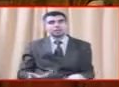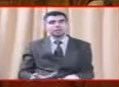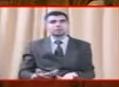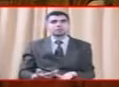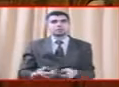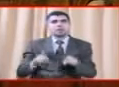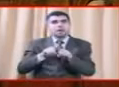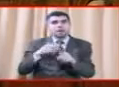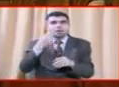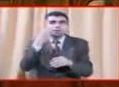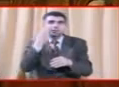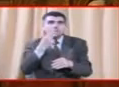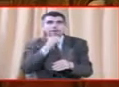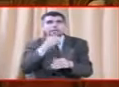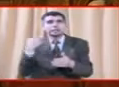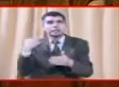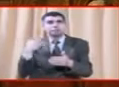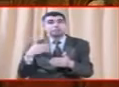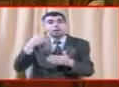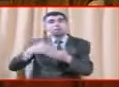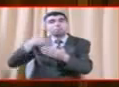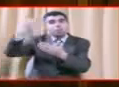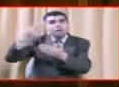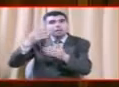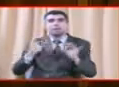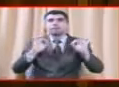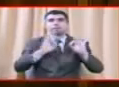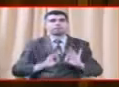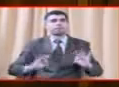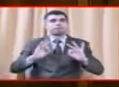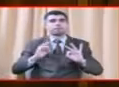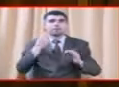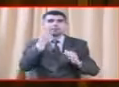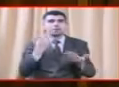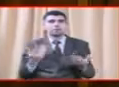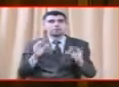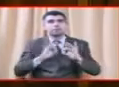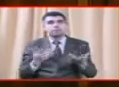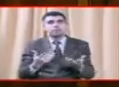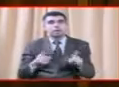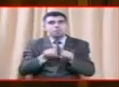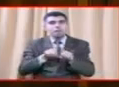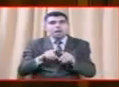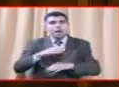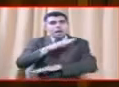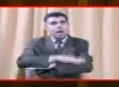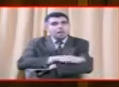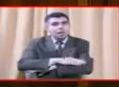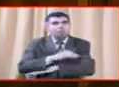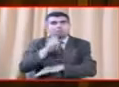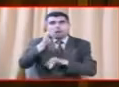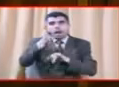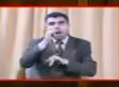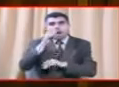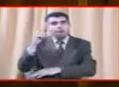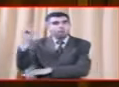ينظر إلى الماضي ولا ينظر إلى المستقبل، لا يراعي التوابت ولا